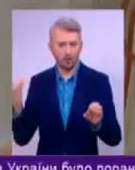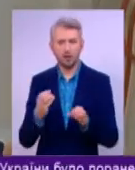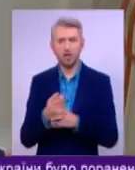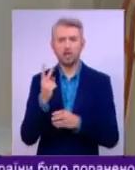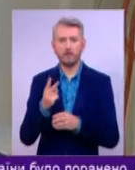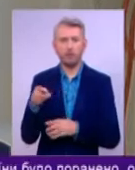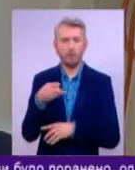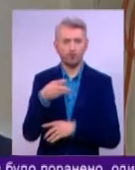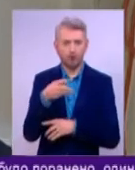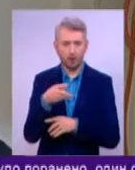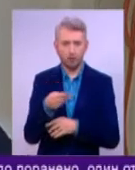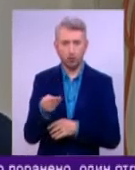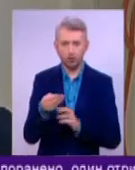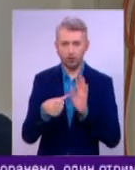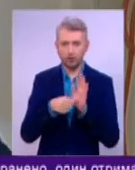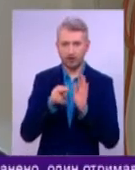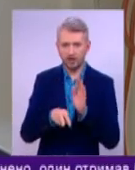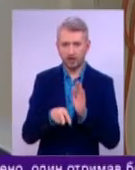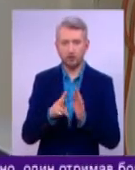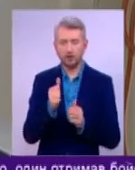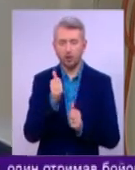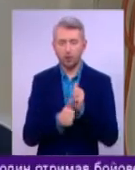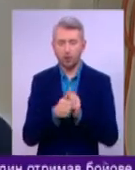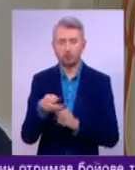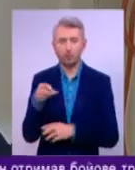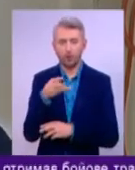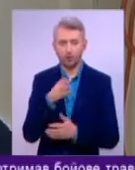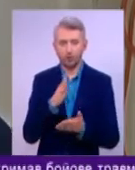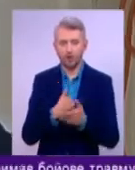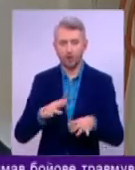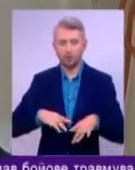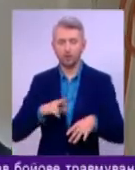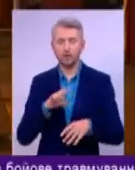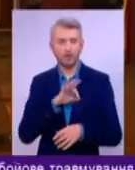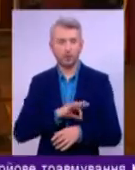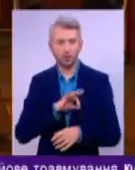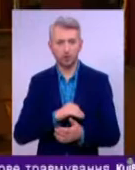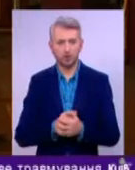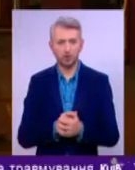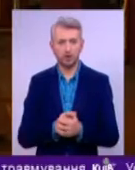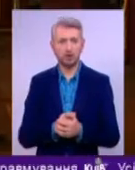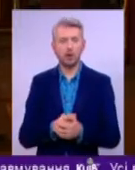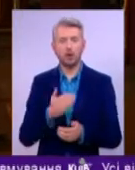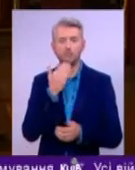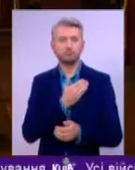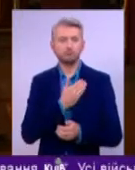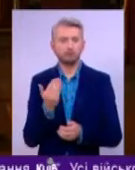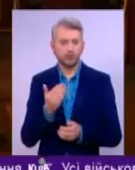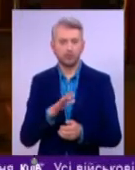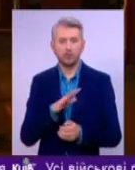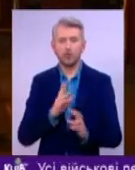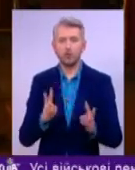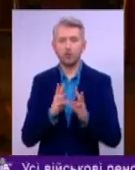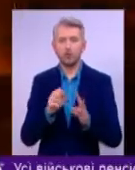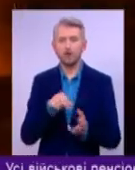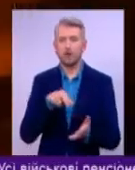порошковими 6-літровими. До речі, на кожному вогнегаснику є інструкція щодо його використання. Кульмінаційним пунктом інспекції стала пожежа